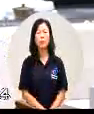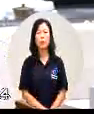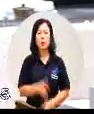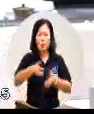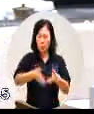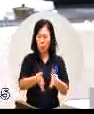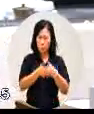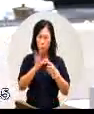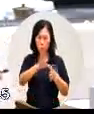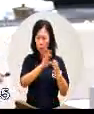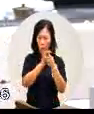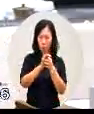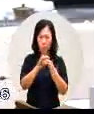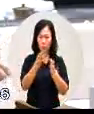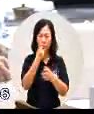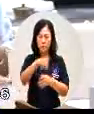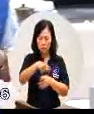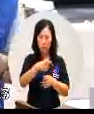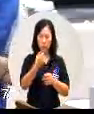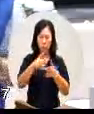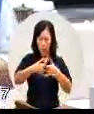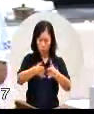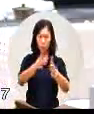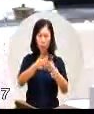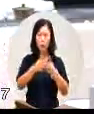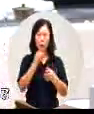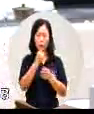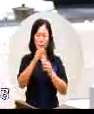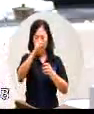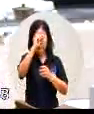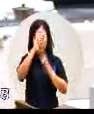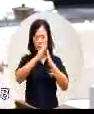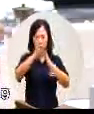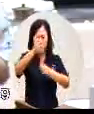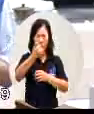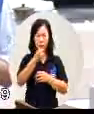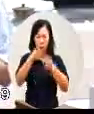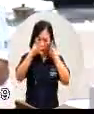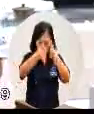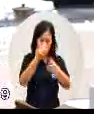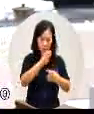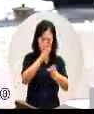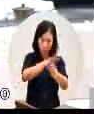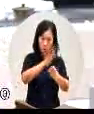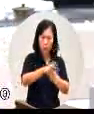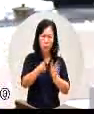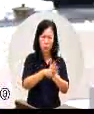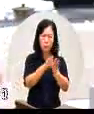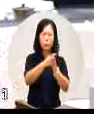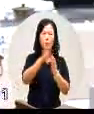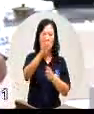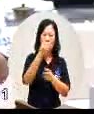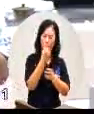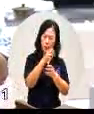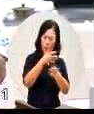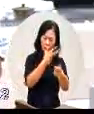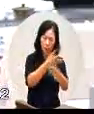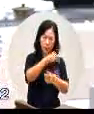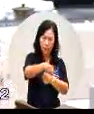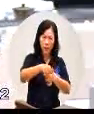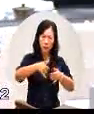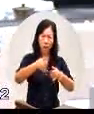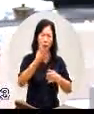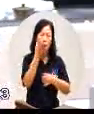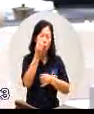重要关键的七百公尺，请市长争取这个专案补助来整个真正来好好的使这个